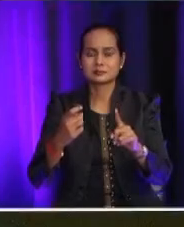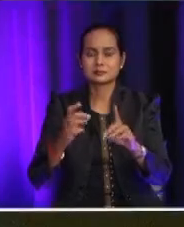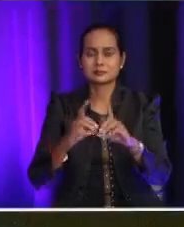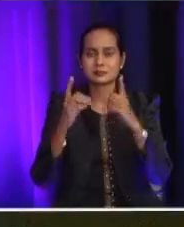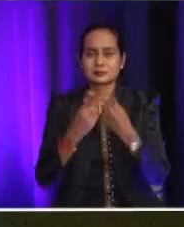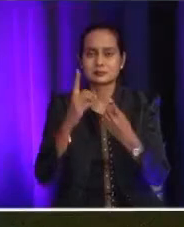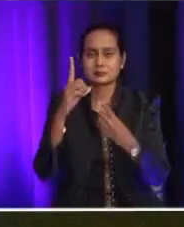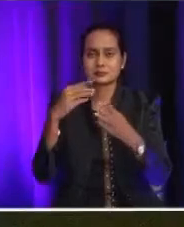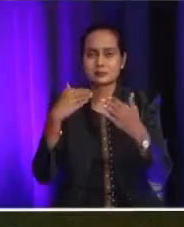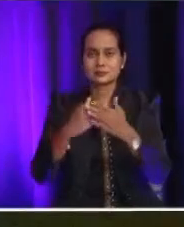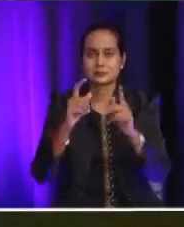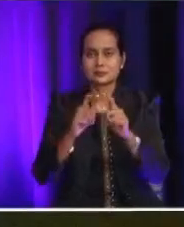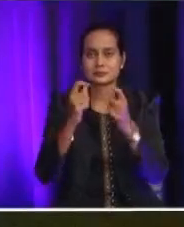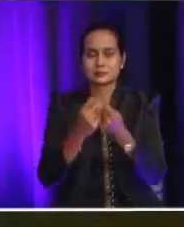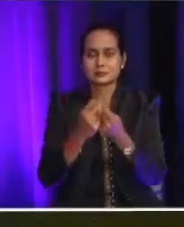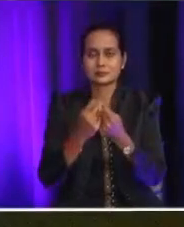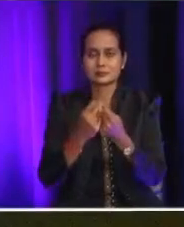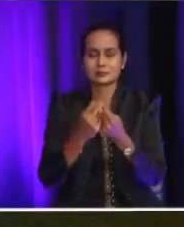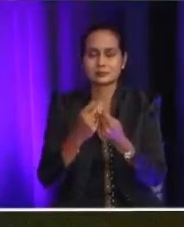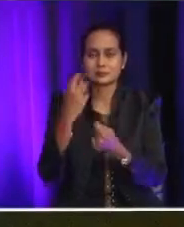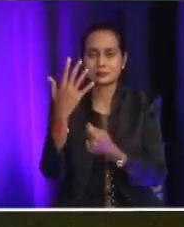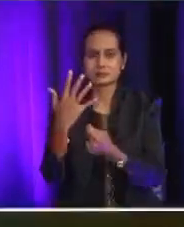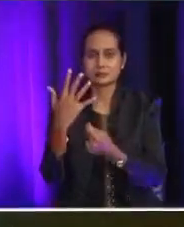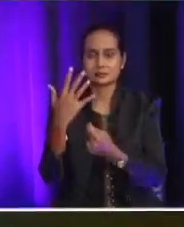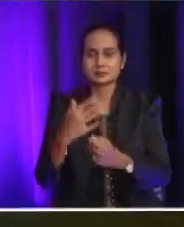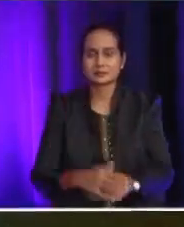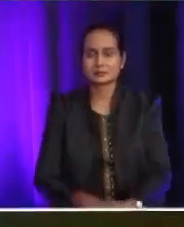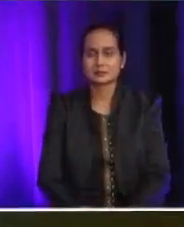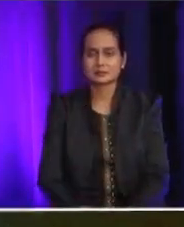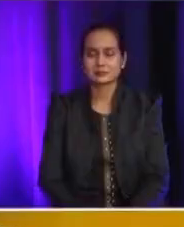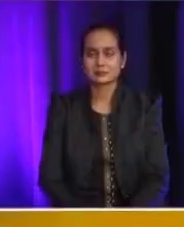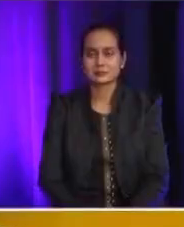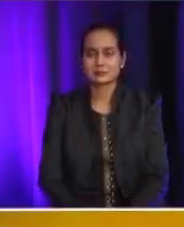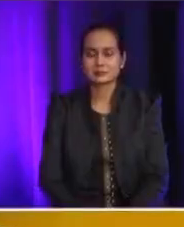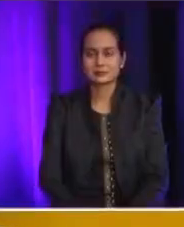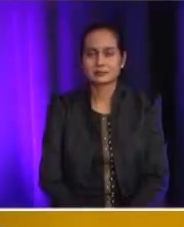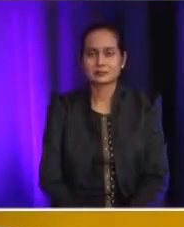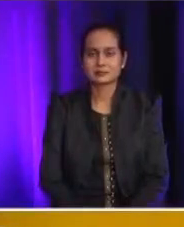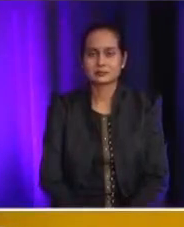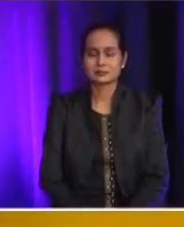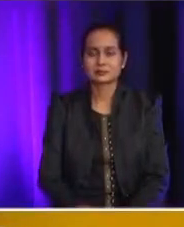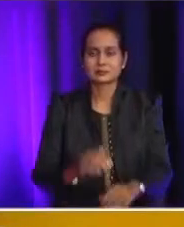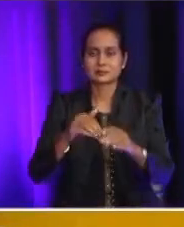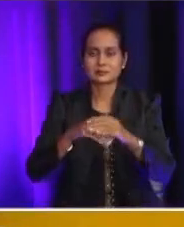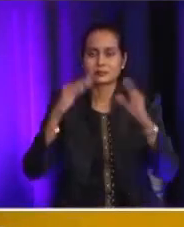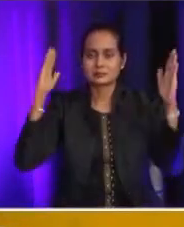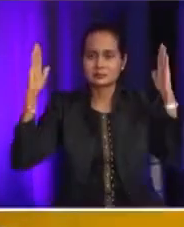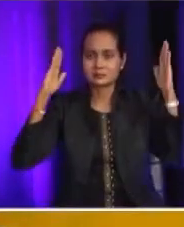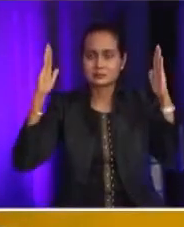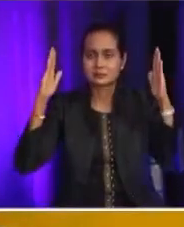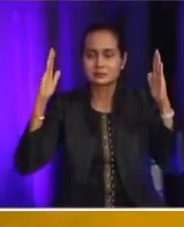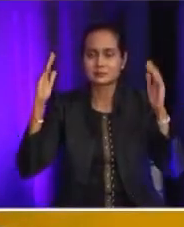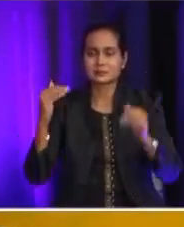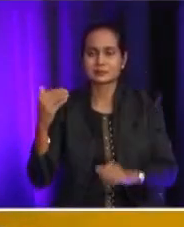Menyasarkan sudah pastilah murid sekolah darjah 1 hingga tingkatan 5. Malah kalau kita tengok dalam subjek bahasa kan ada apa orang